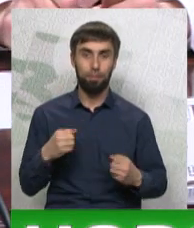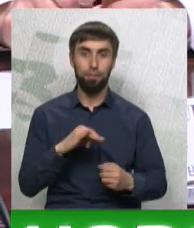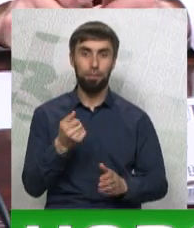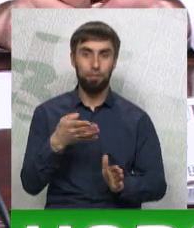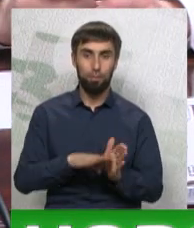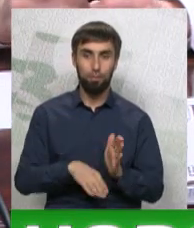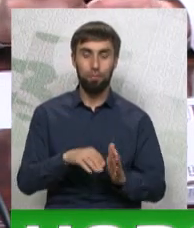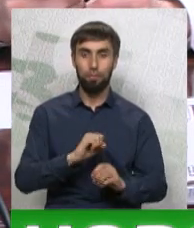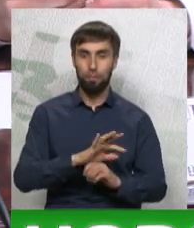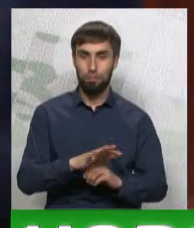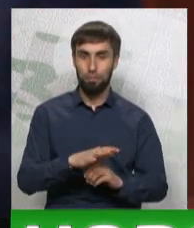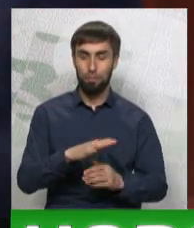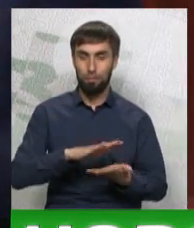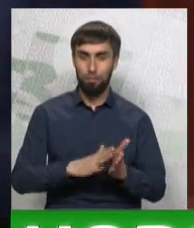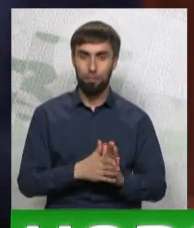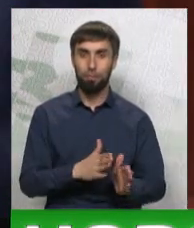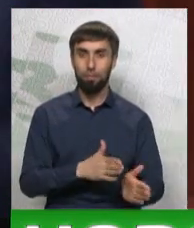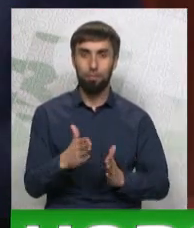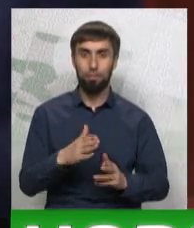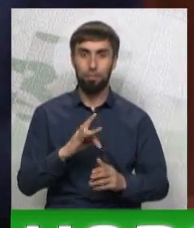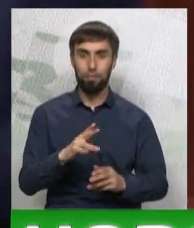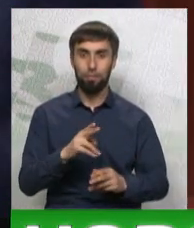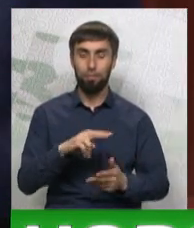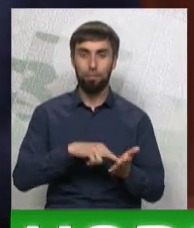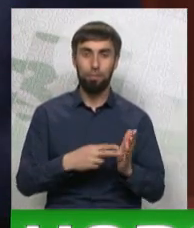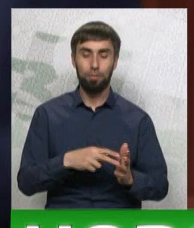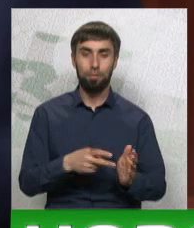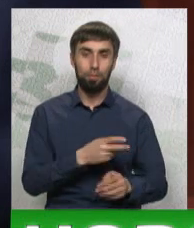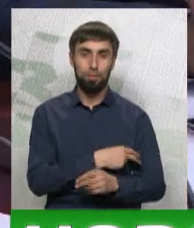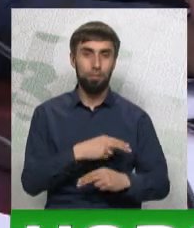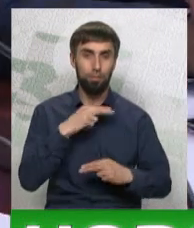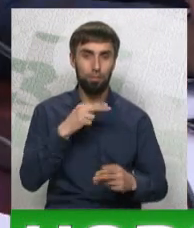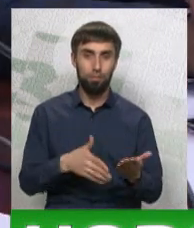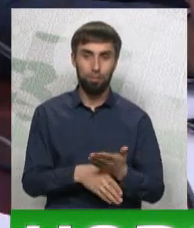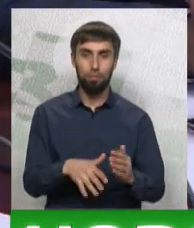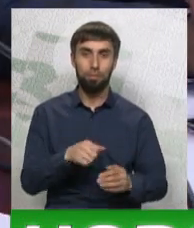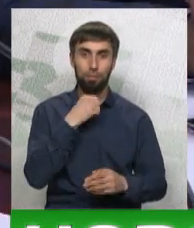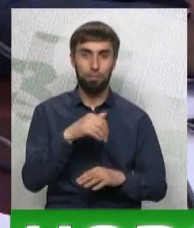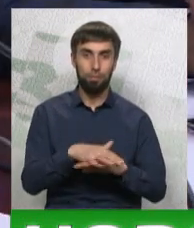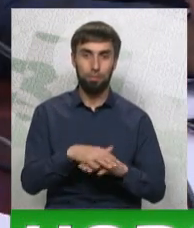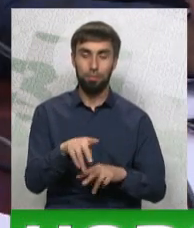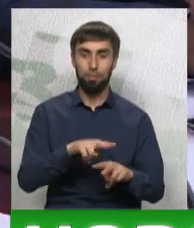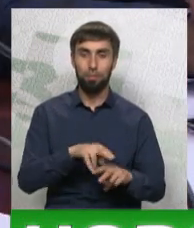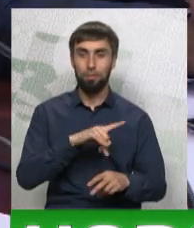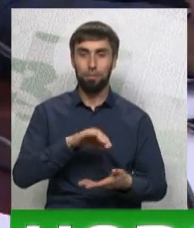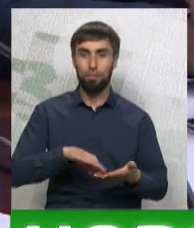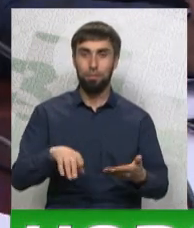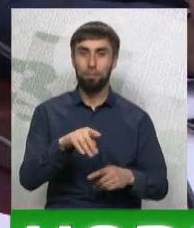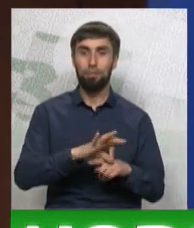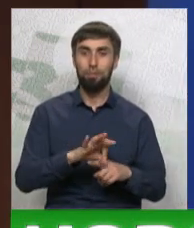ухудшением эпидситуации перенесены сроки оказания плановой медпомощи в стационарных условиях взрослому населению. За исключением